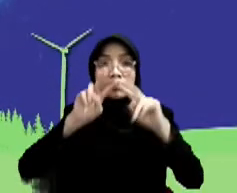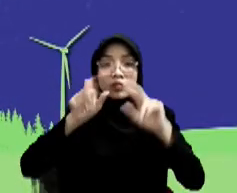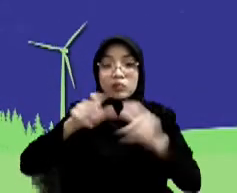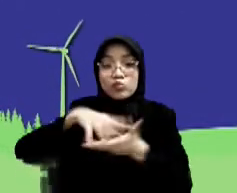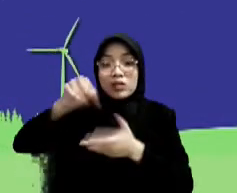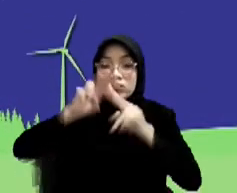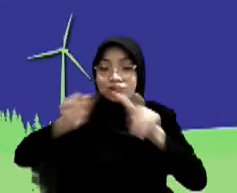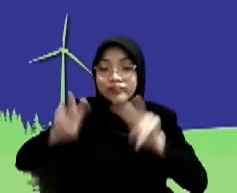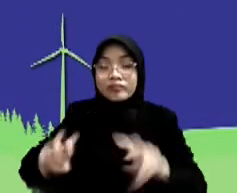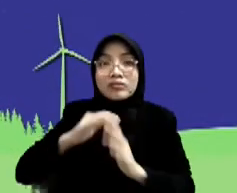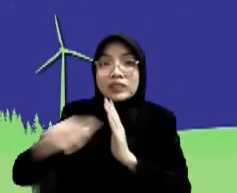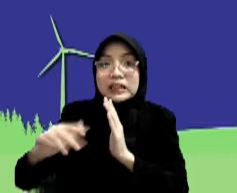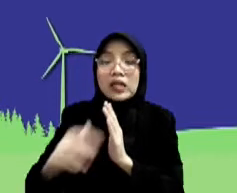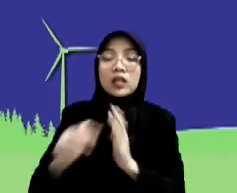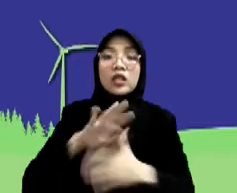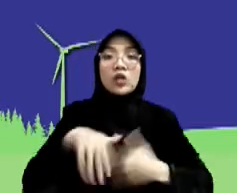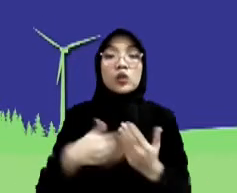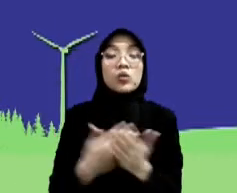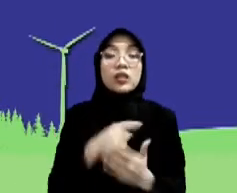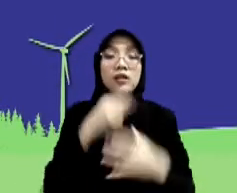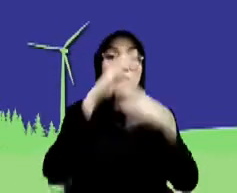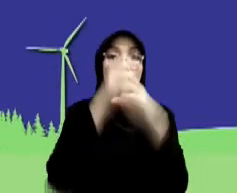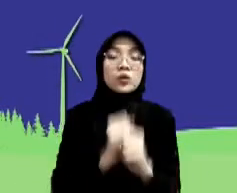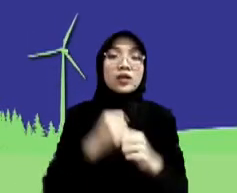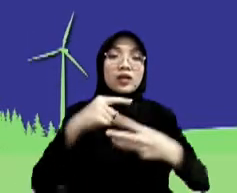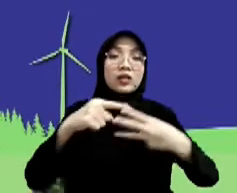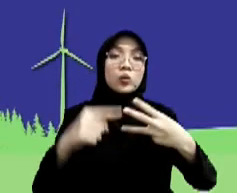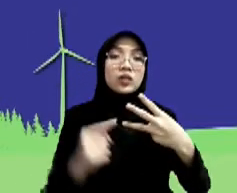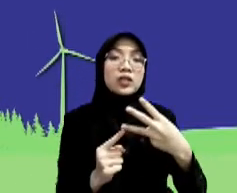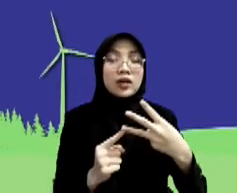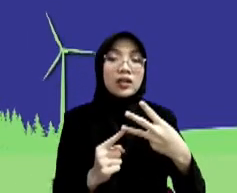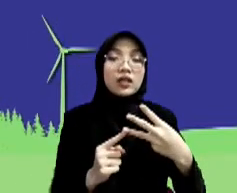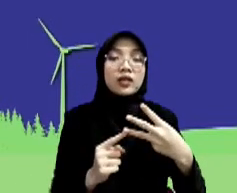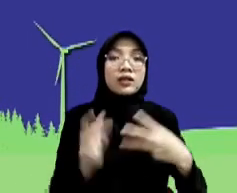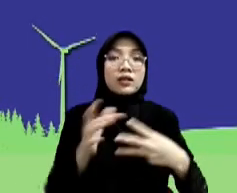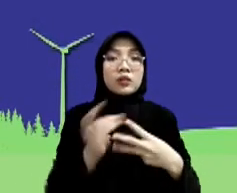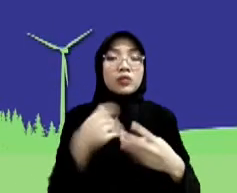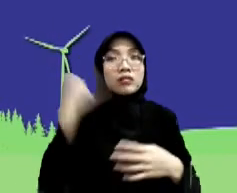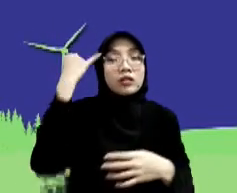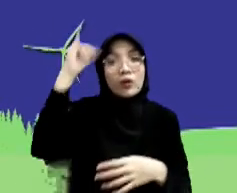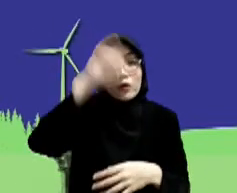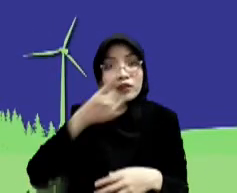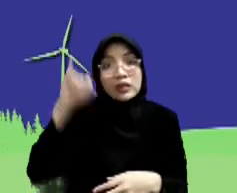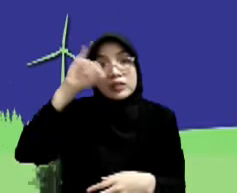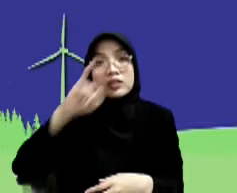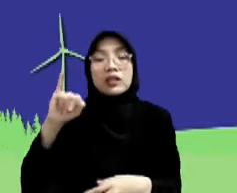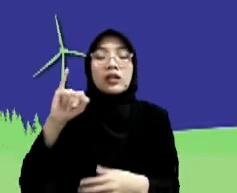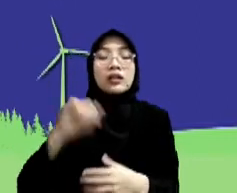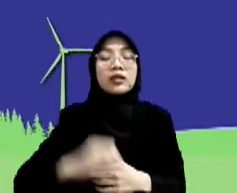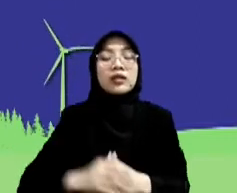centers dalam hal ini kita fokus ketiga hal Which is Innovation eh dengan